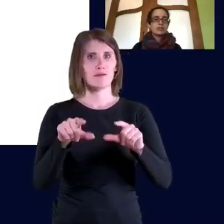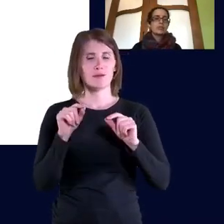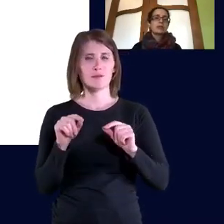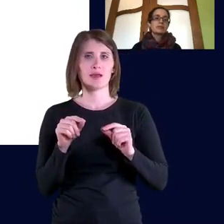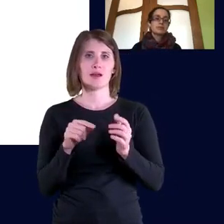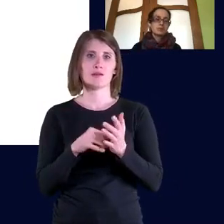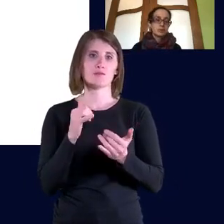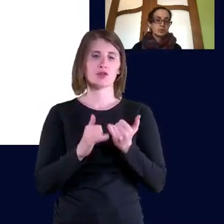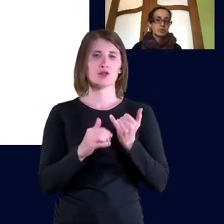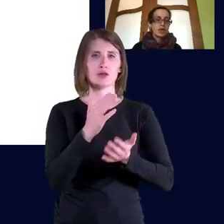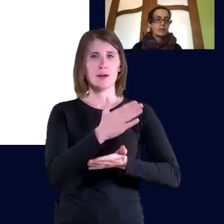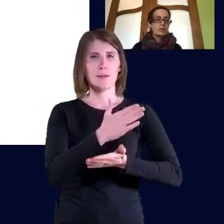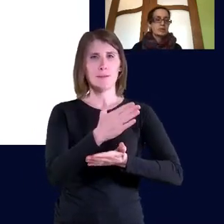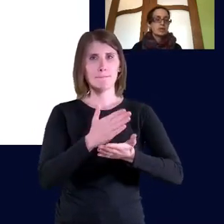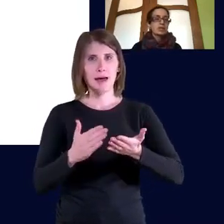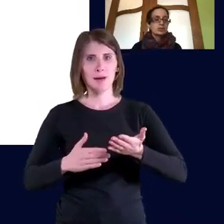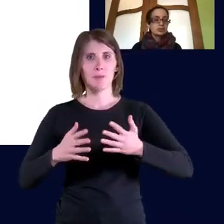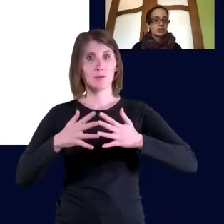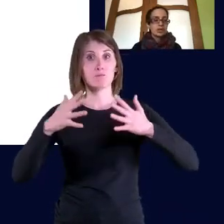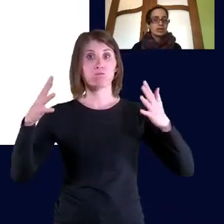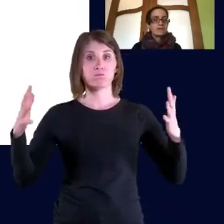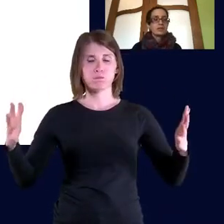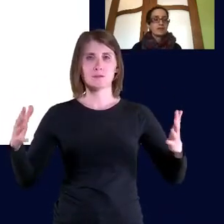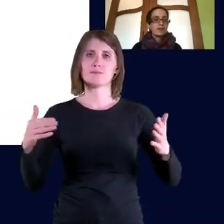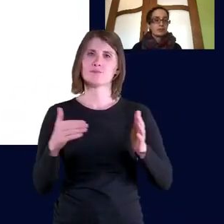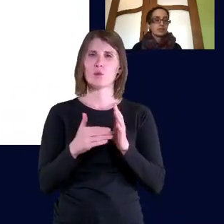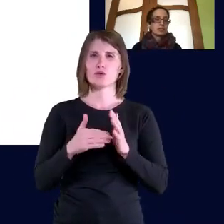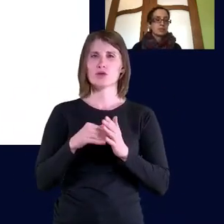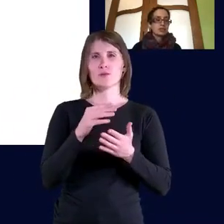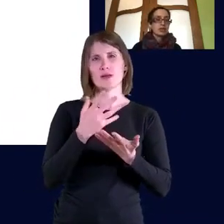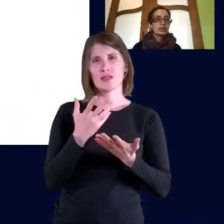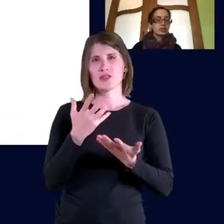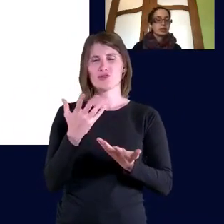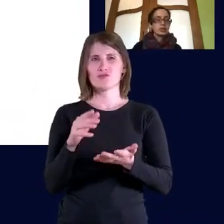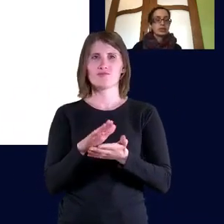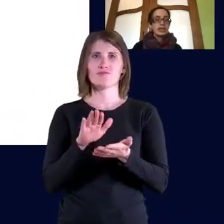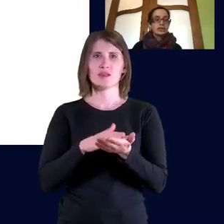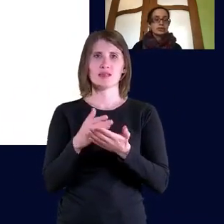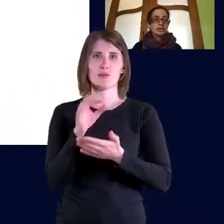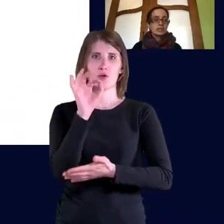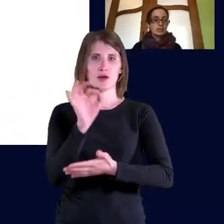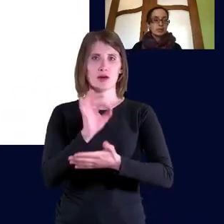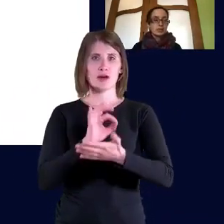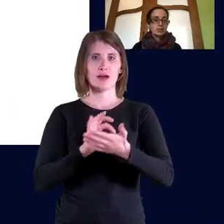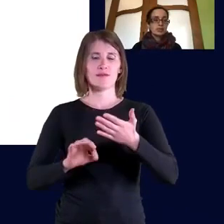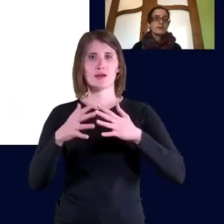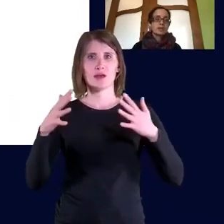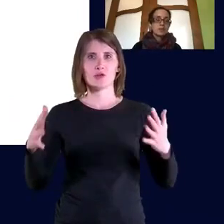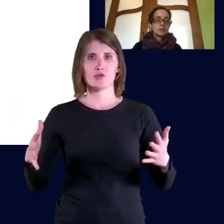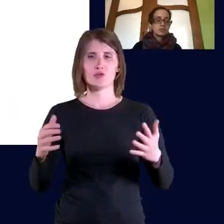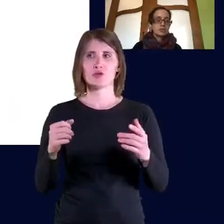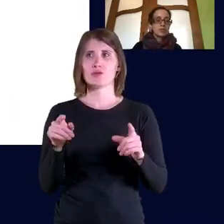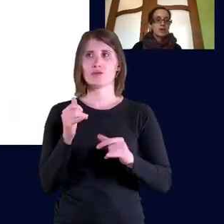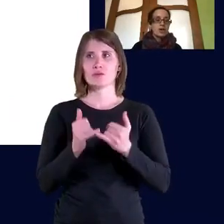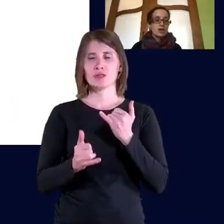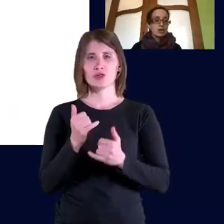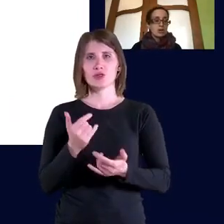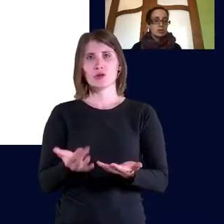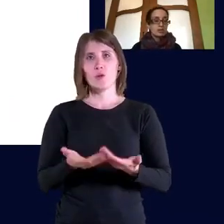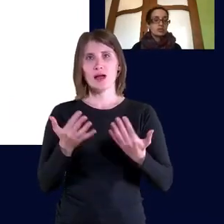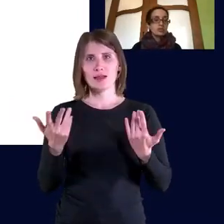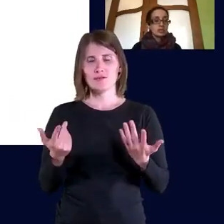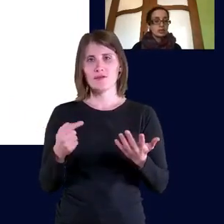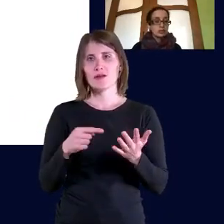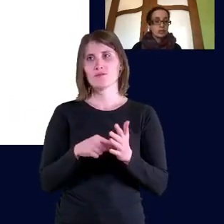jeśli jest rozbudowana mapa będzie musiał być to dużo trafika formacie najmłodszy jeśli jest jakaś prosta grafika możemy ją